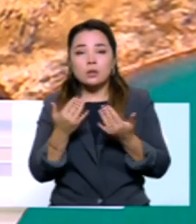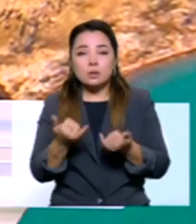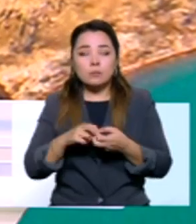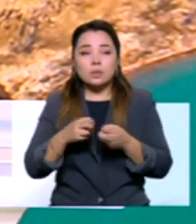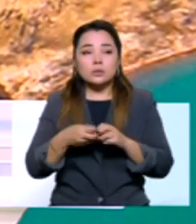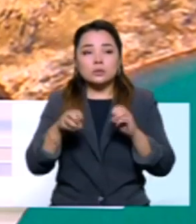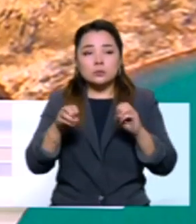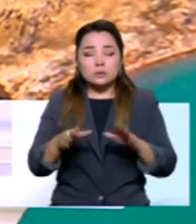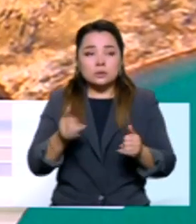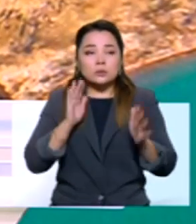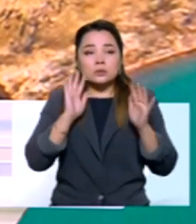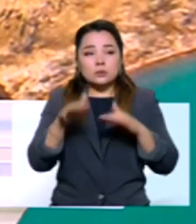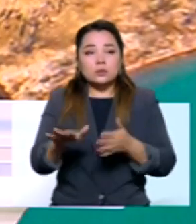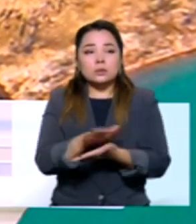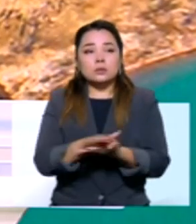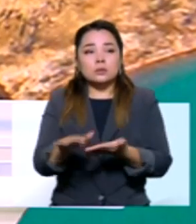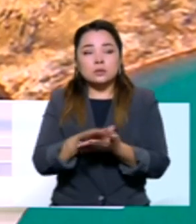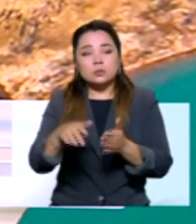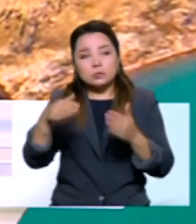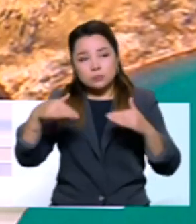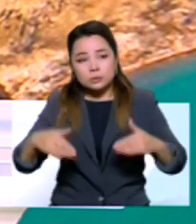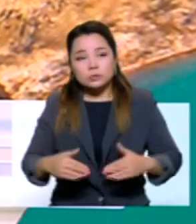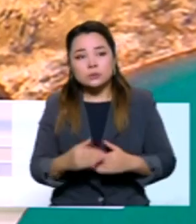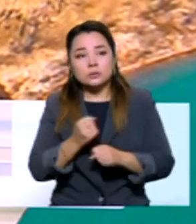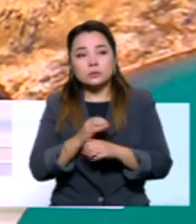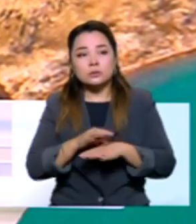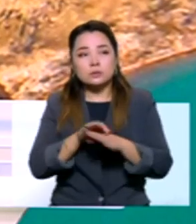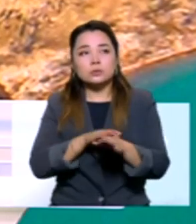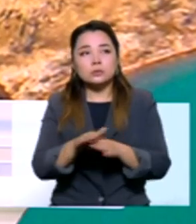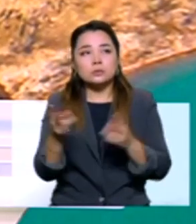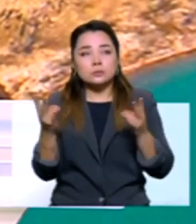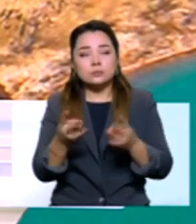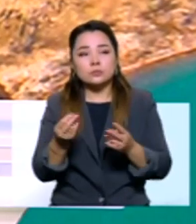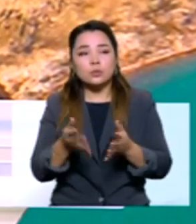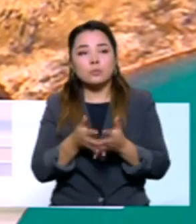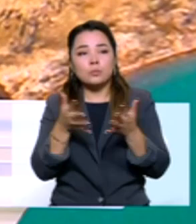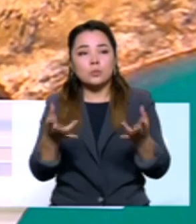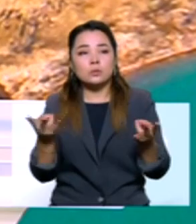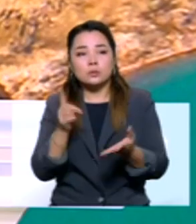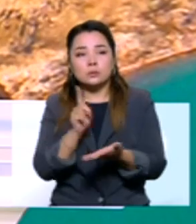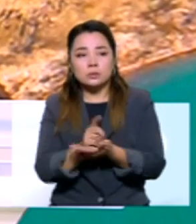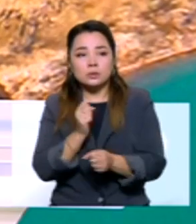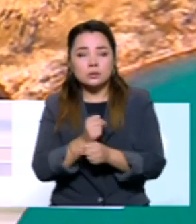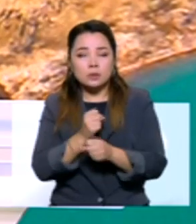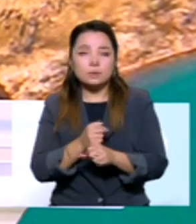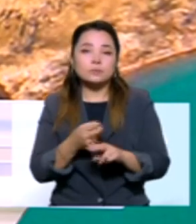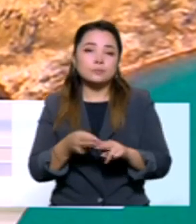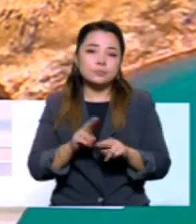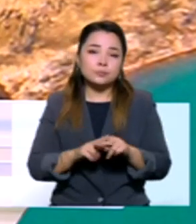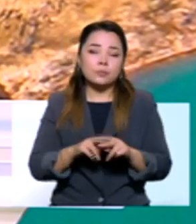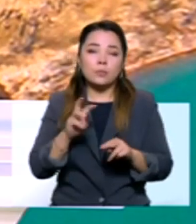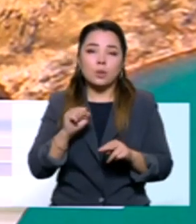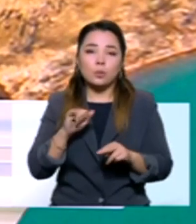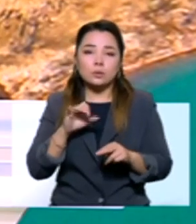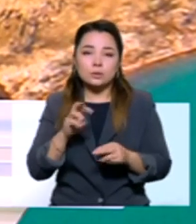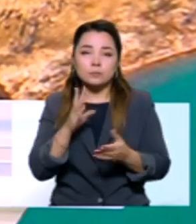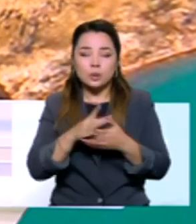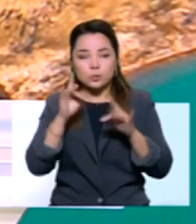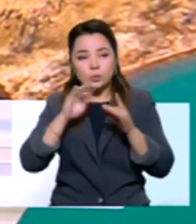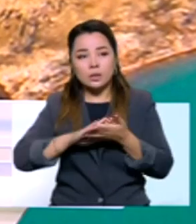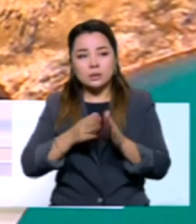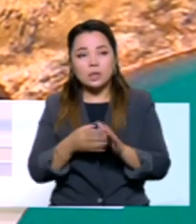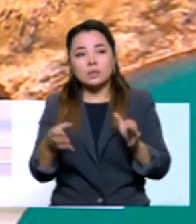шешу үшін теңіз түбін тазалау керек. Оған 40 миллиард теңгеден астам қаражат керек, дейді мамандар. Биыл маусымда Ақтау әкімдігі төтенше